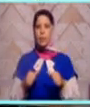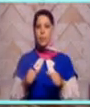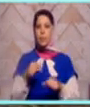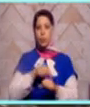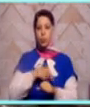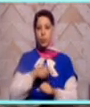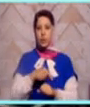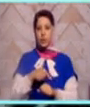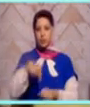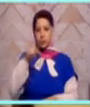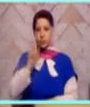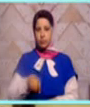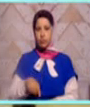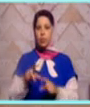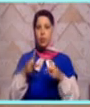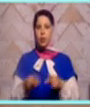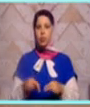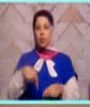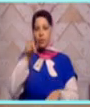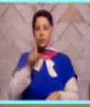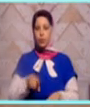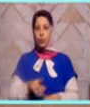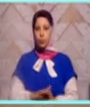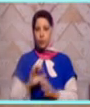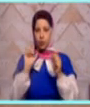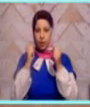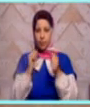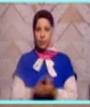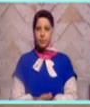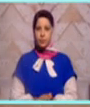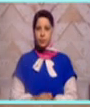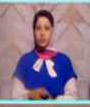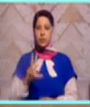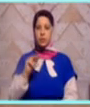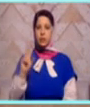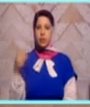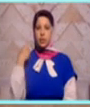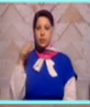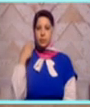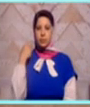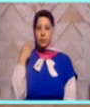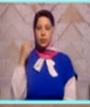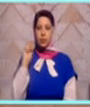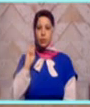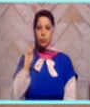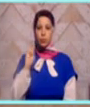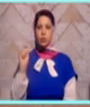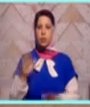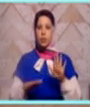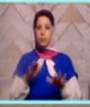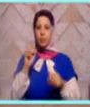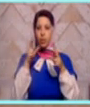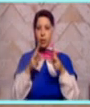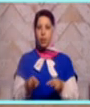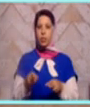الزمنيه، ويمكن عمليه الانقطاع يعني زي ما قال رئيس مجلس الوزراء من ساعه الى ساعتين يعني، وتم الاعلان في كافه